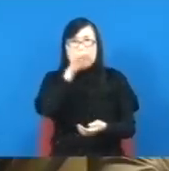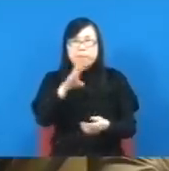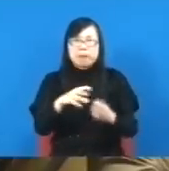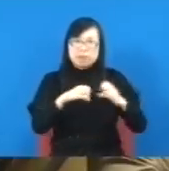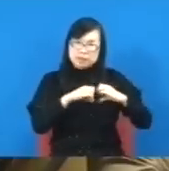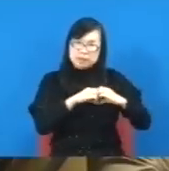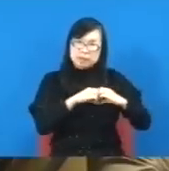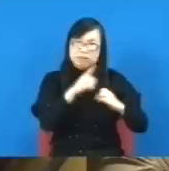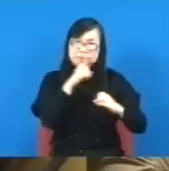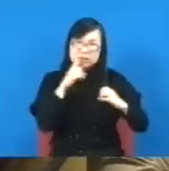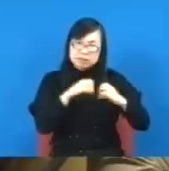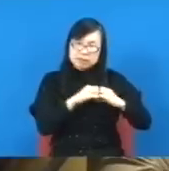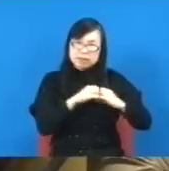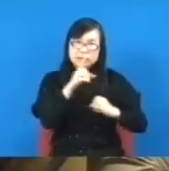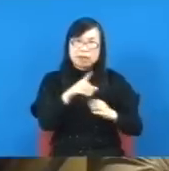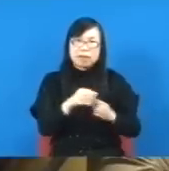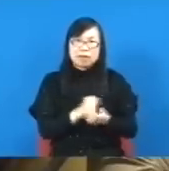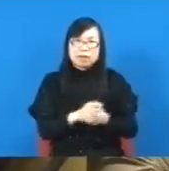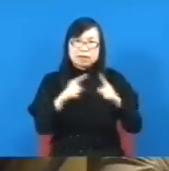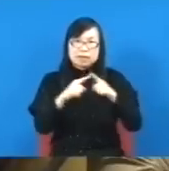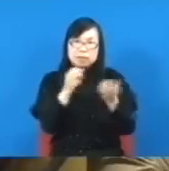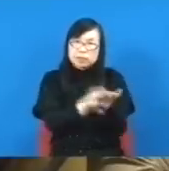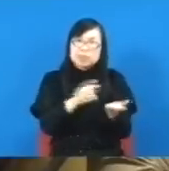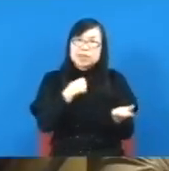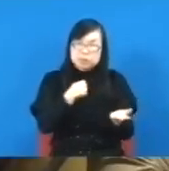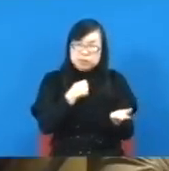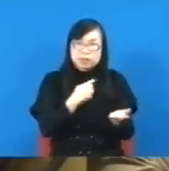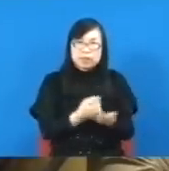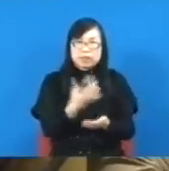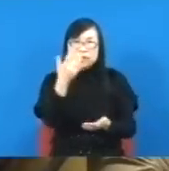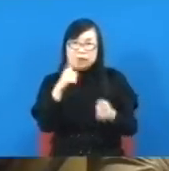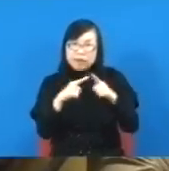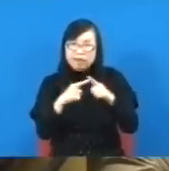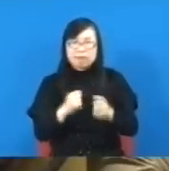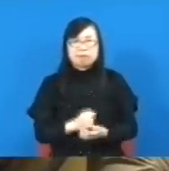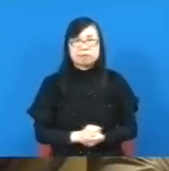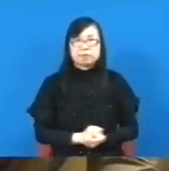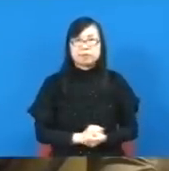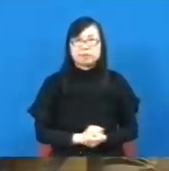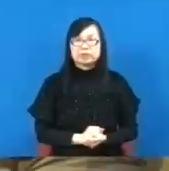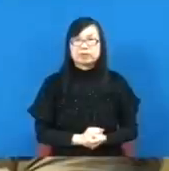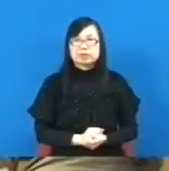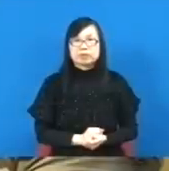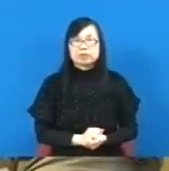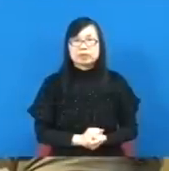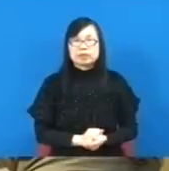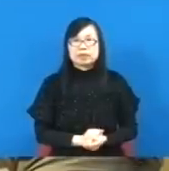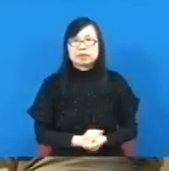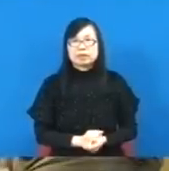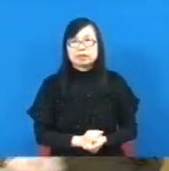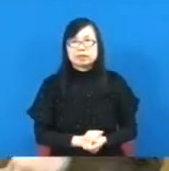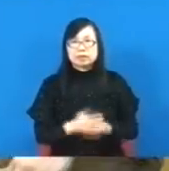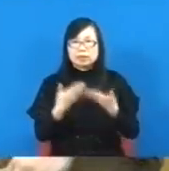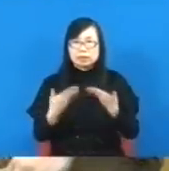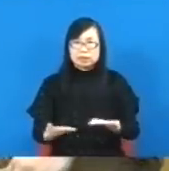幾架車嚟啊？講清楚啊，哥，佢話幾多人啊？ 2-300咁，但係而